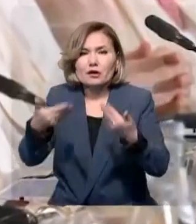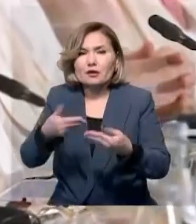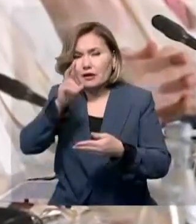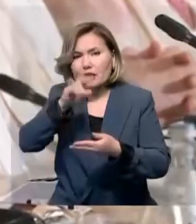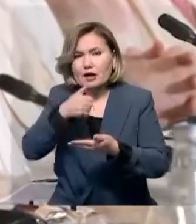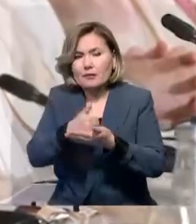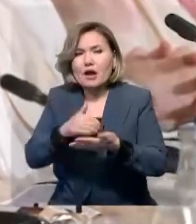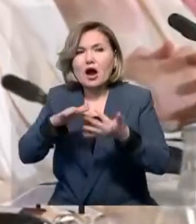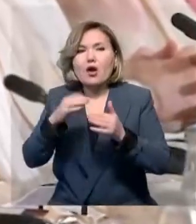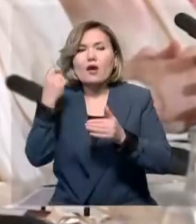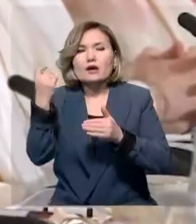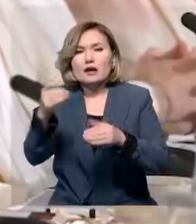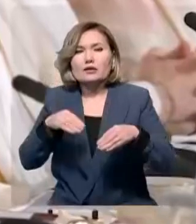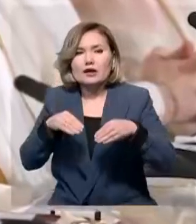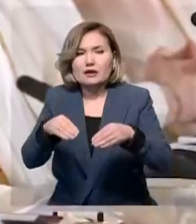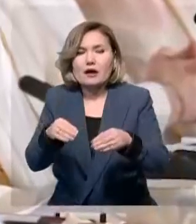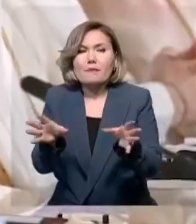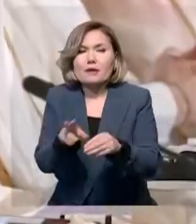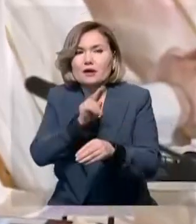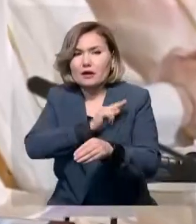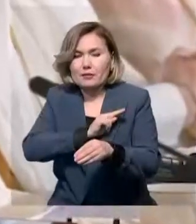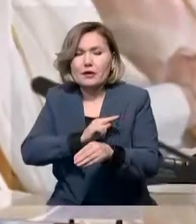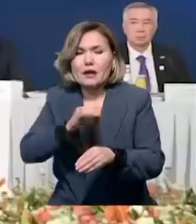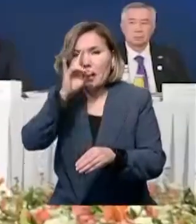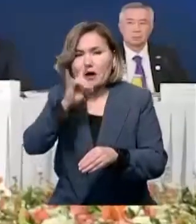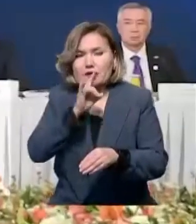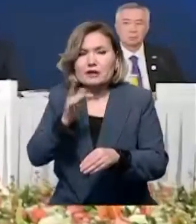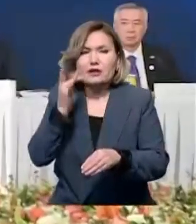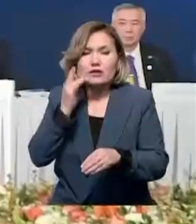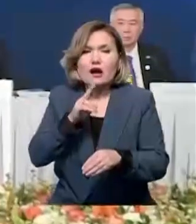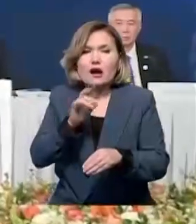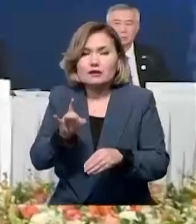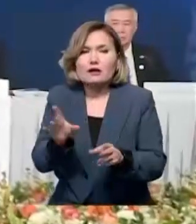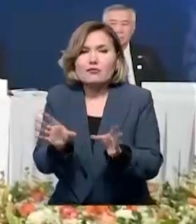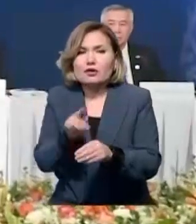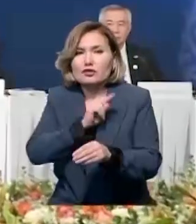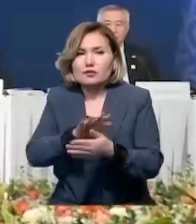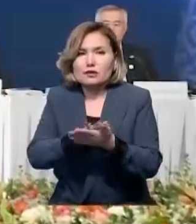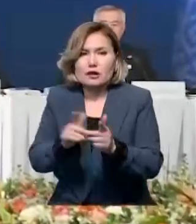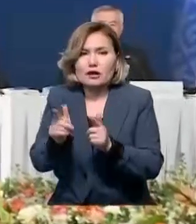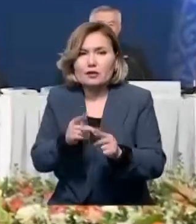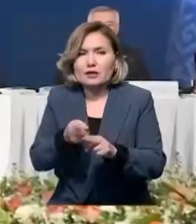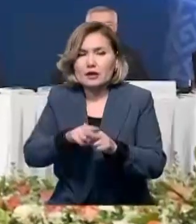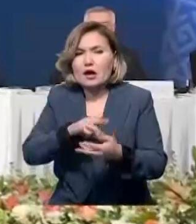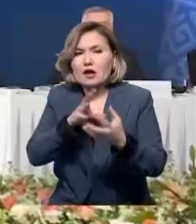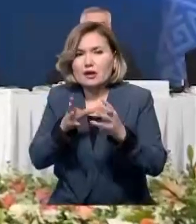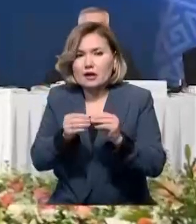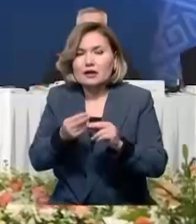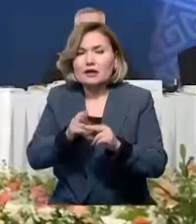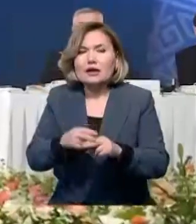бөлек мемлекет басшысы ауыл шаруашылығы саласындағы серіктестікке үлкен үміт артатынын жеткізді. Дөңгелек